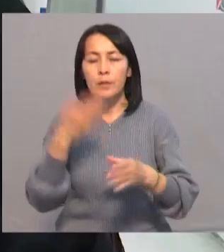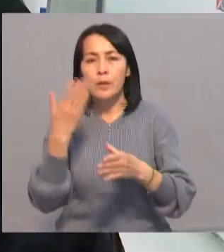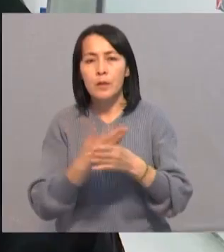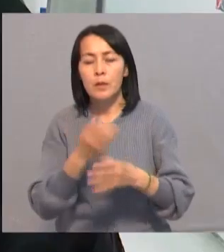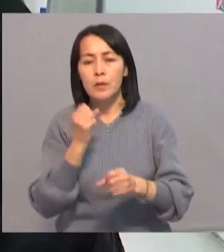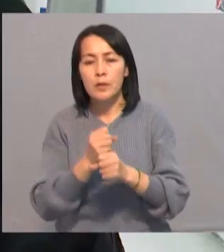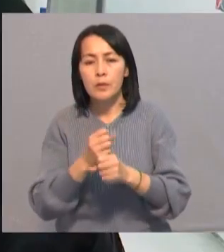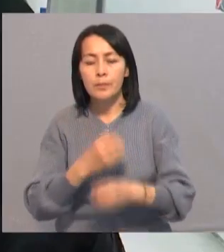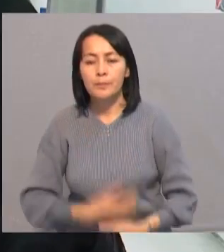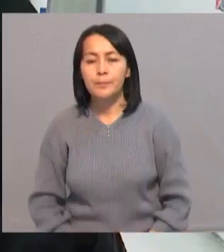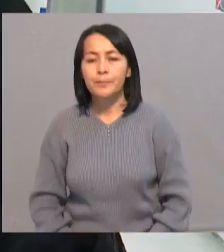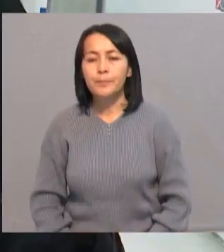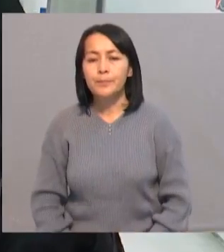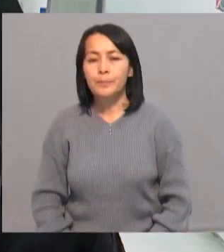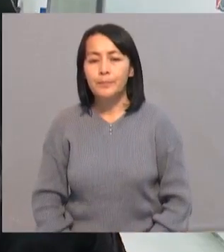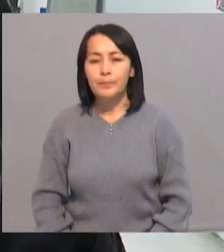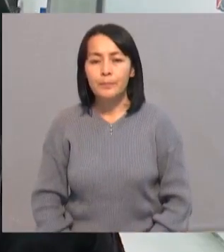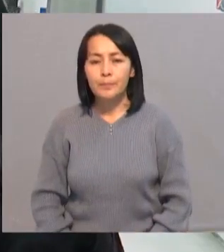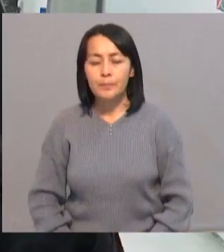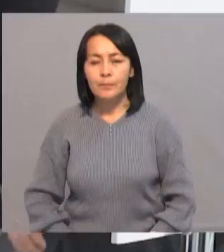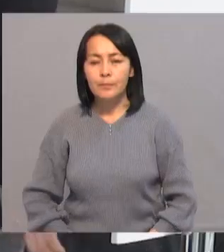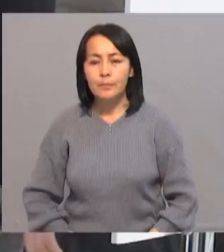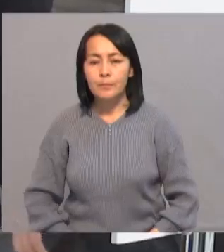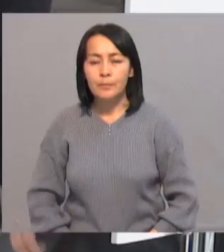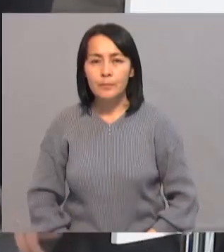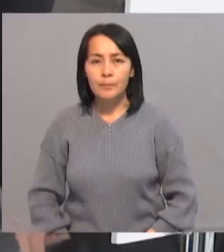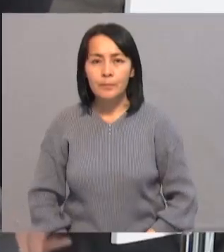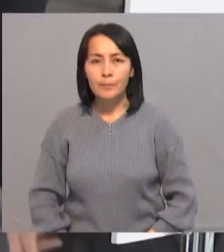жағдай жасау. Перизат Биназарқызы, Әли Мәлік, Алмас Данабекұлы, жаңалықтар.